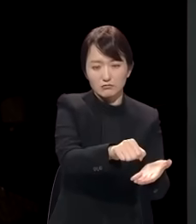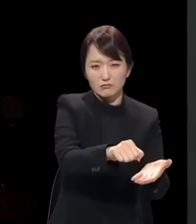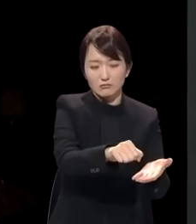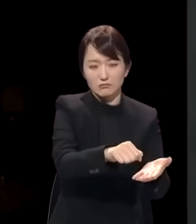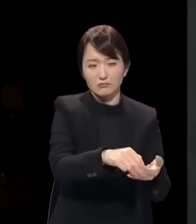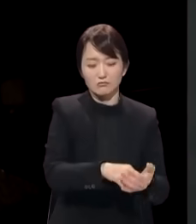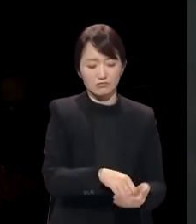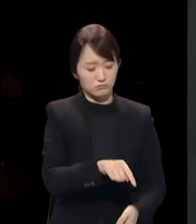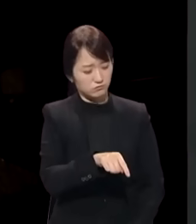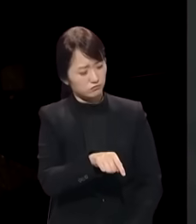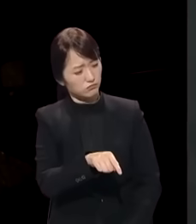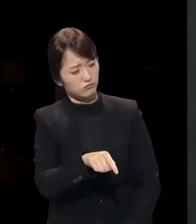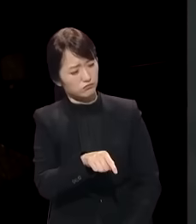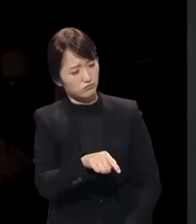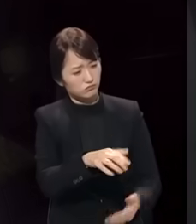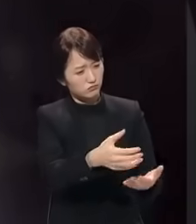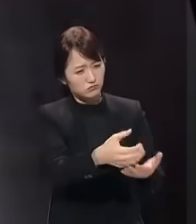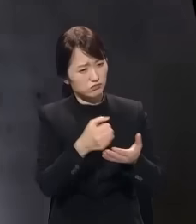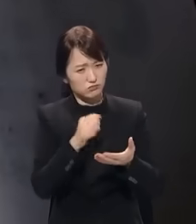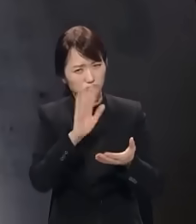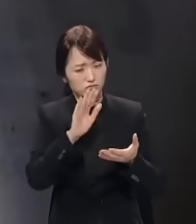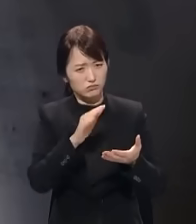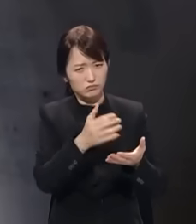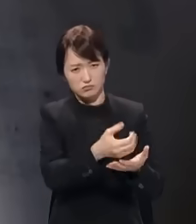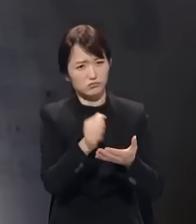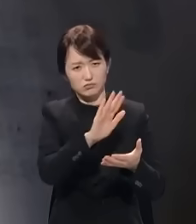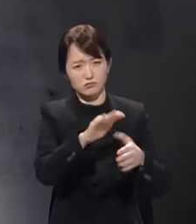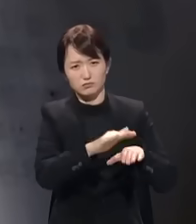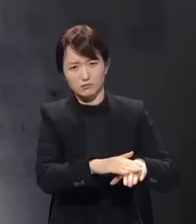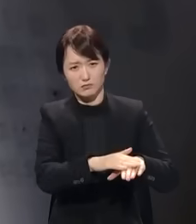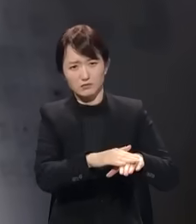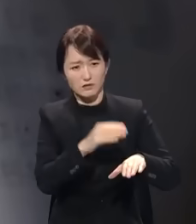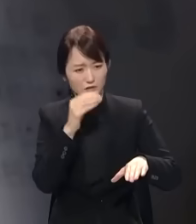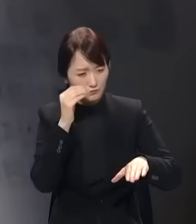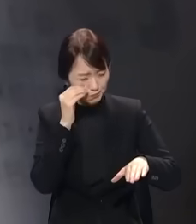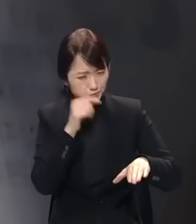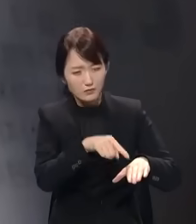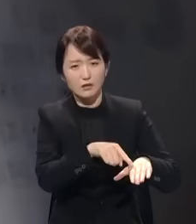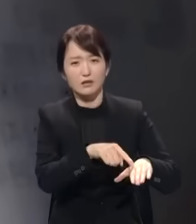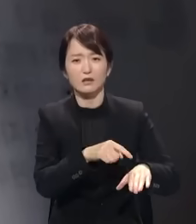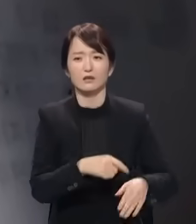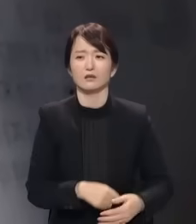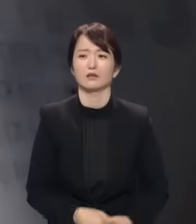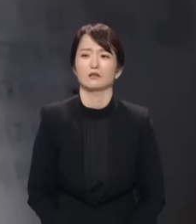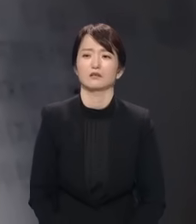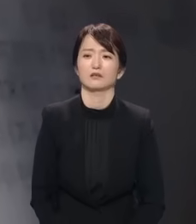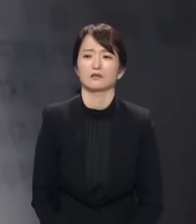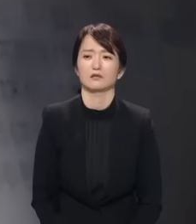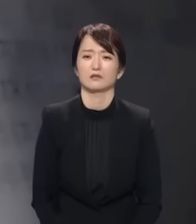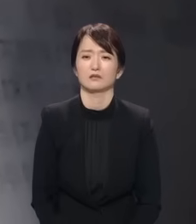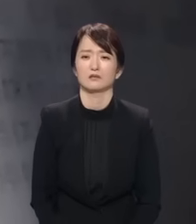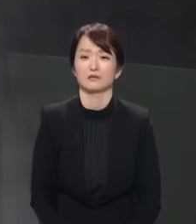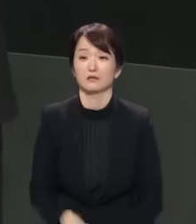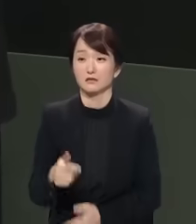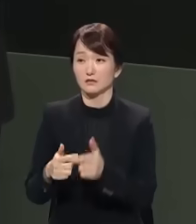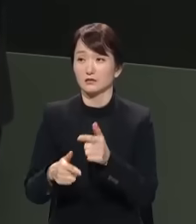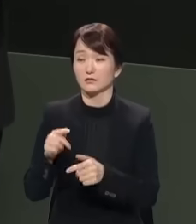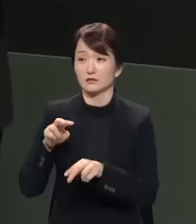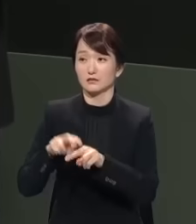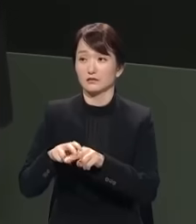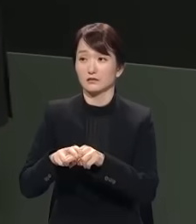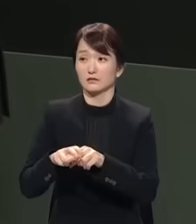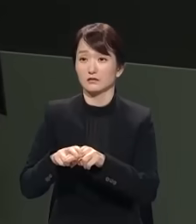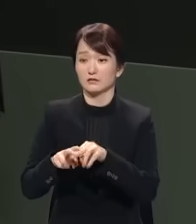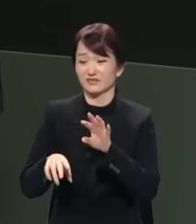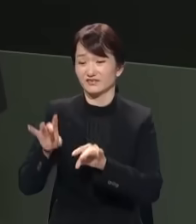입장에서는 이거는 우리가 수거하기로 한 물건이 아니니까 안 가져가서 저렇게 버려져 있다는 거예요. 아유, 그럼 그 나무 의자 그거 또